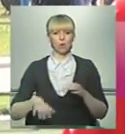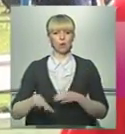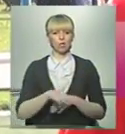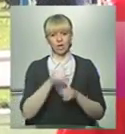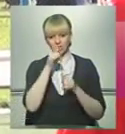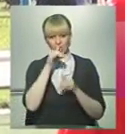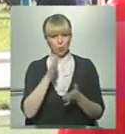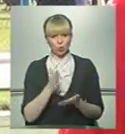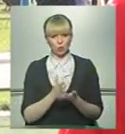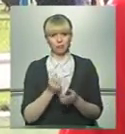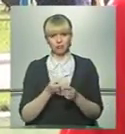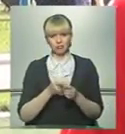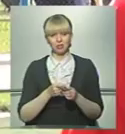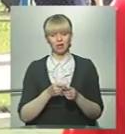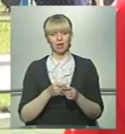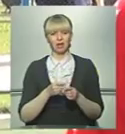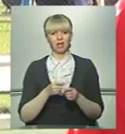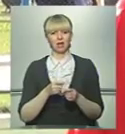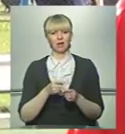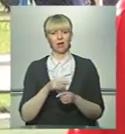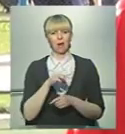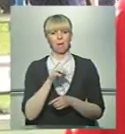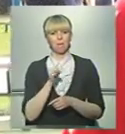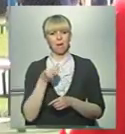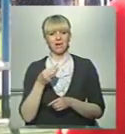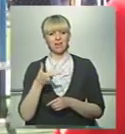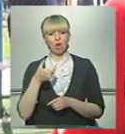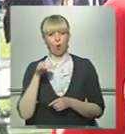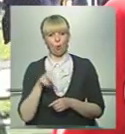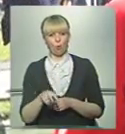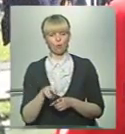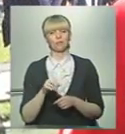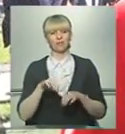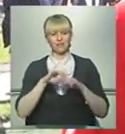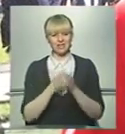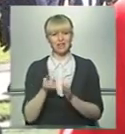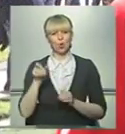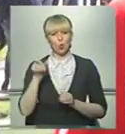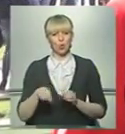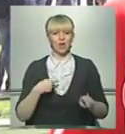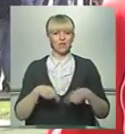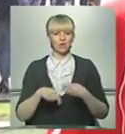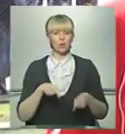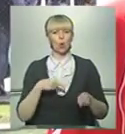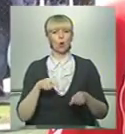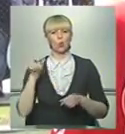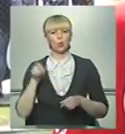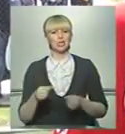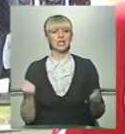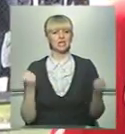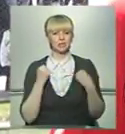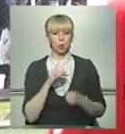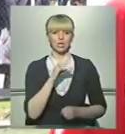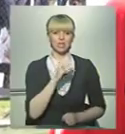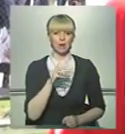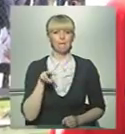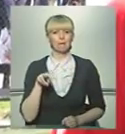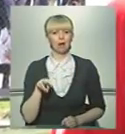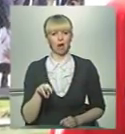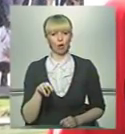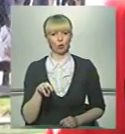це, ну, батю гол ми називали так його, і взагалі це людина футбол, людина спорт, це Сергій Михайлович.